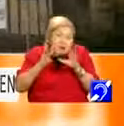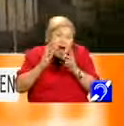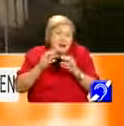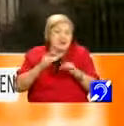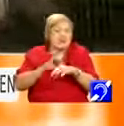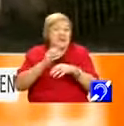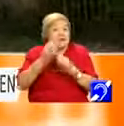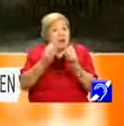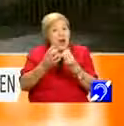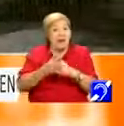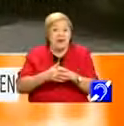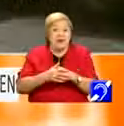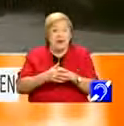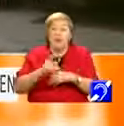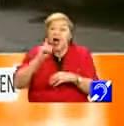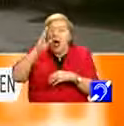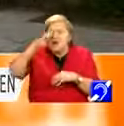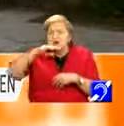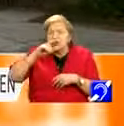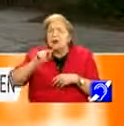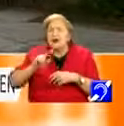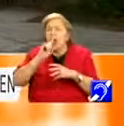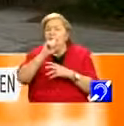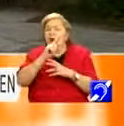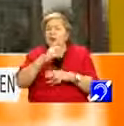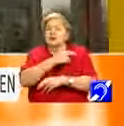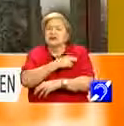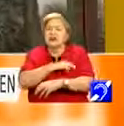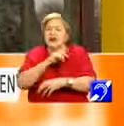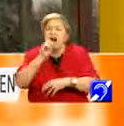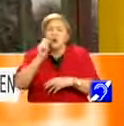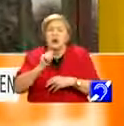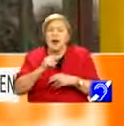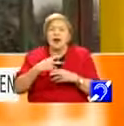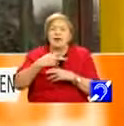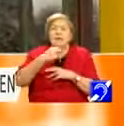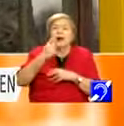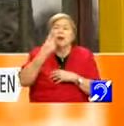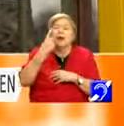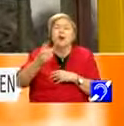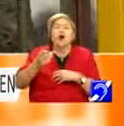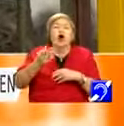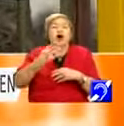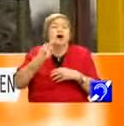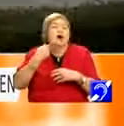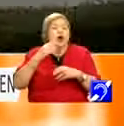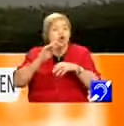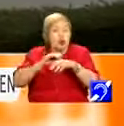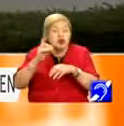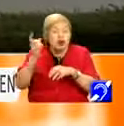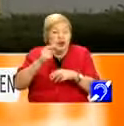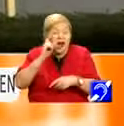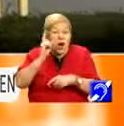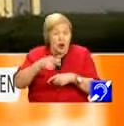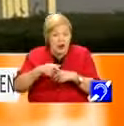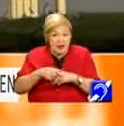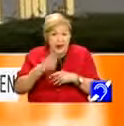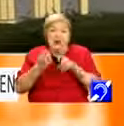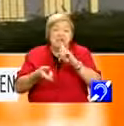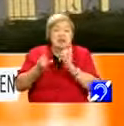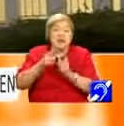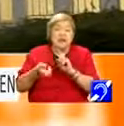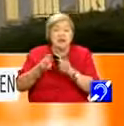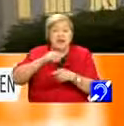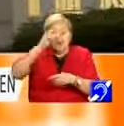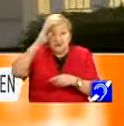fiecare zi pleacă la spitalul din Ungaria un medic de la Oradea, care zi se schimbă. Ei bine, aici la Seged este